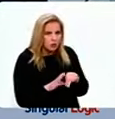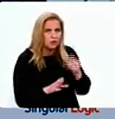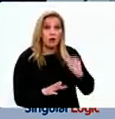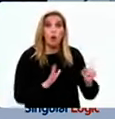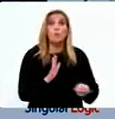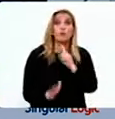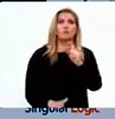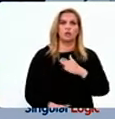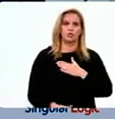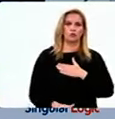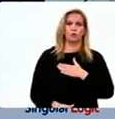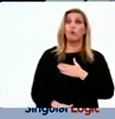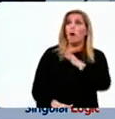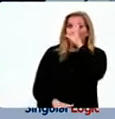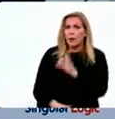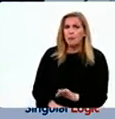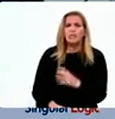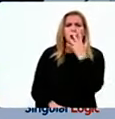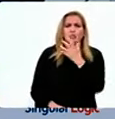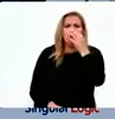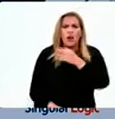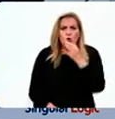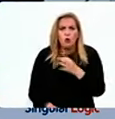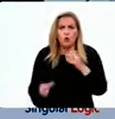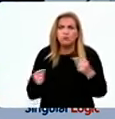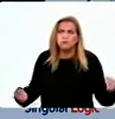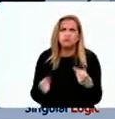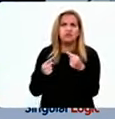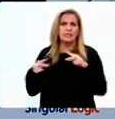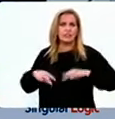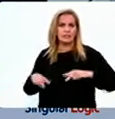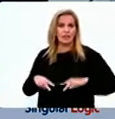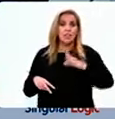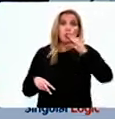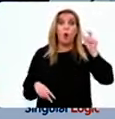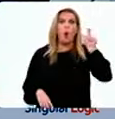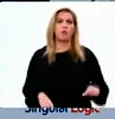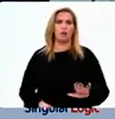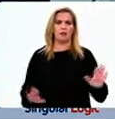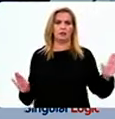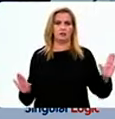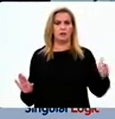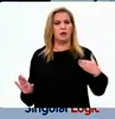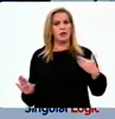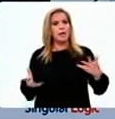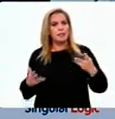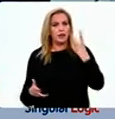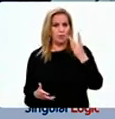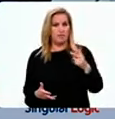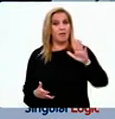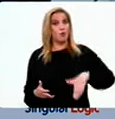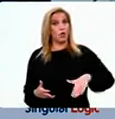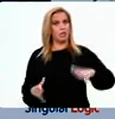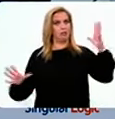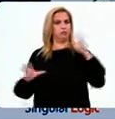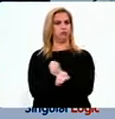μόνος σοβαρός αντιπολιτευτικός λόγος που άκουσα ήταν του κυρίου Ανδρουλάκη. Και χαίρομαι που βλέπω και μια νίκη του στη μάχη της Κρήτης, όπως